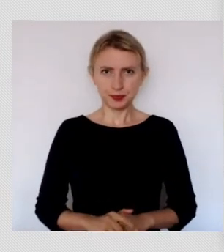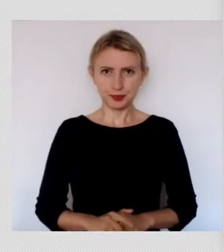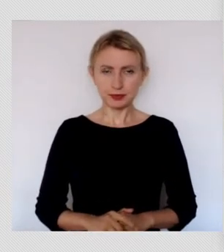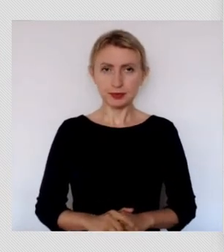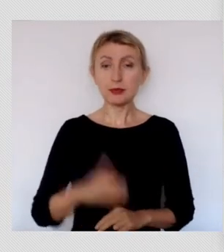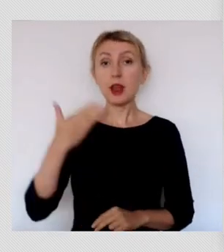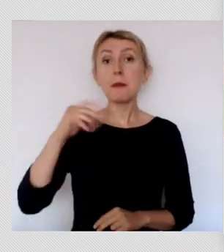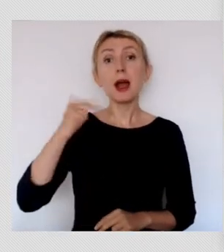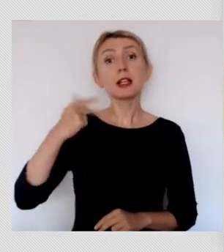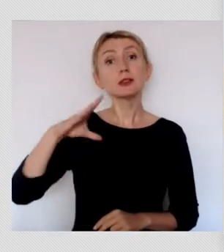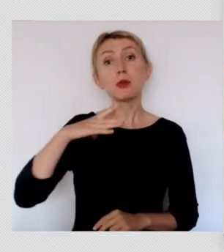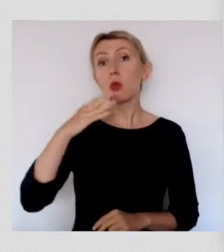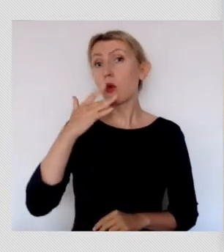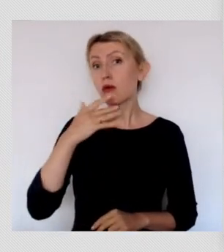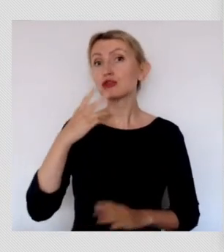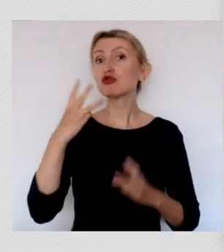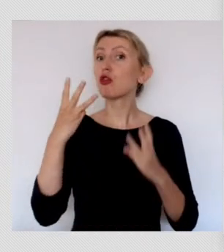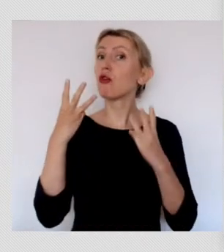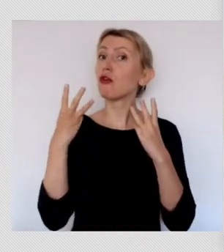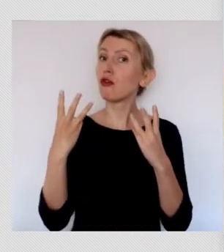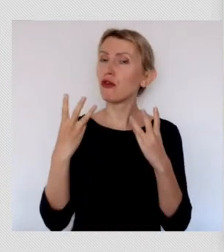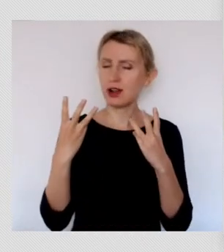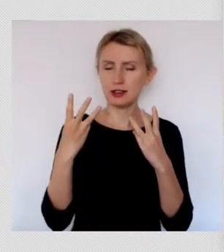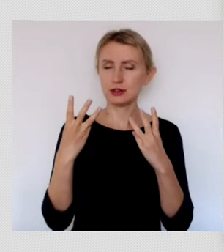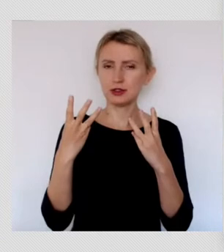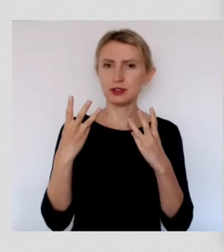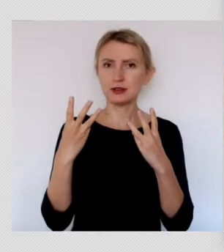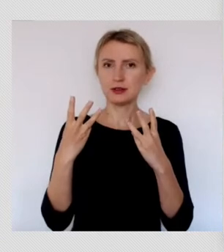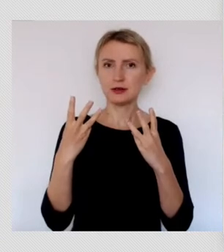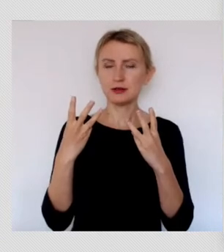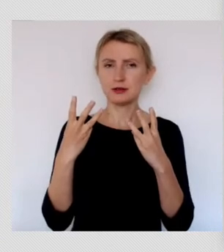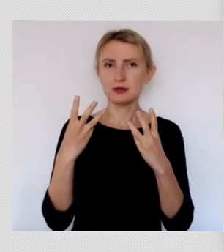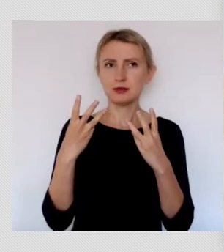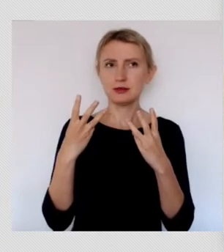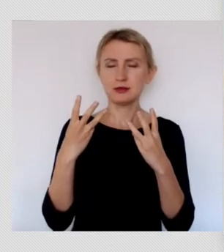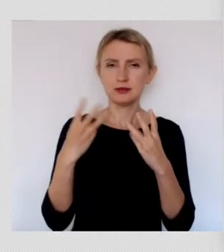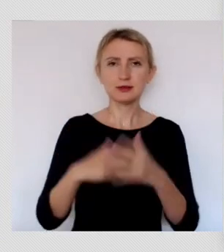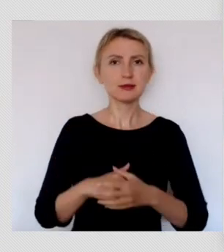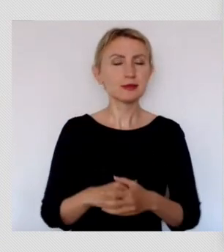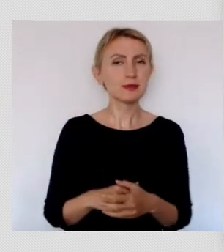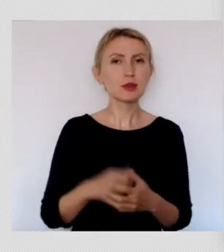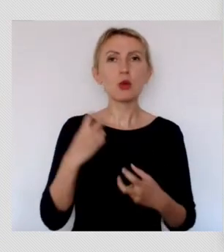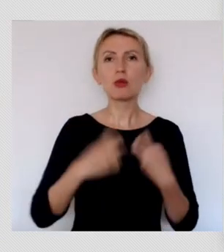Marcin mówił o tym, jak ważny jest